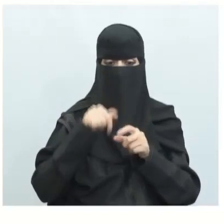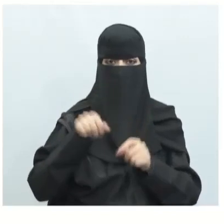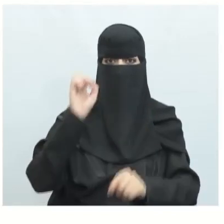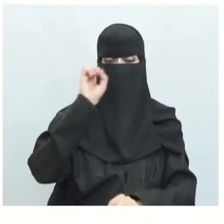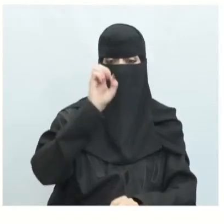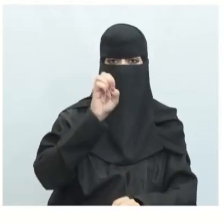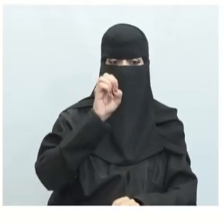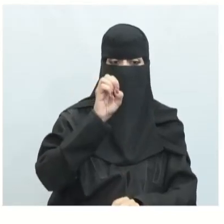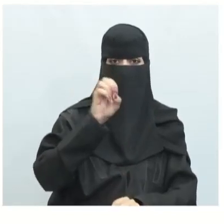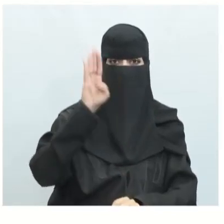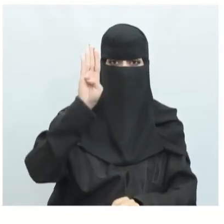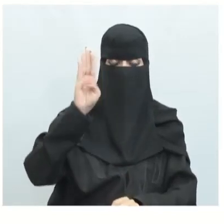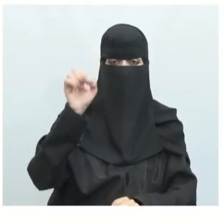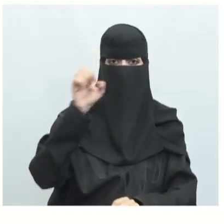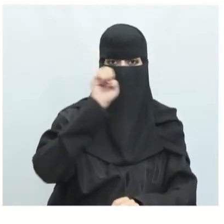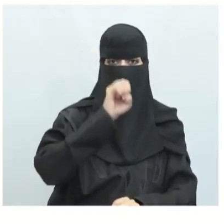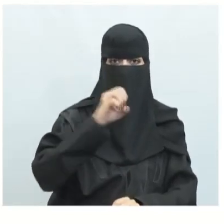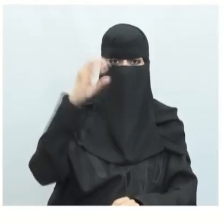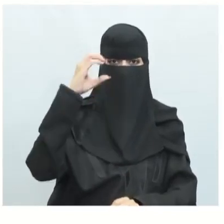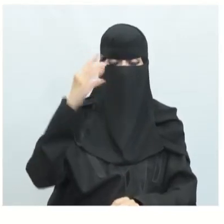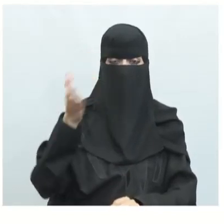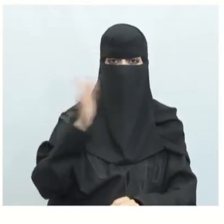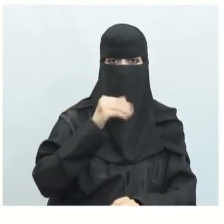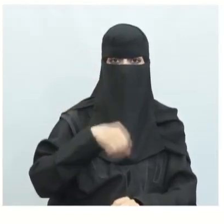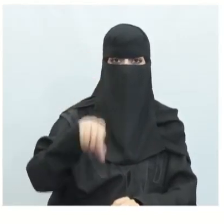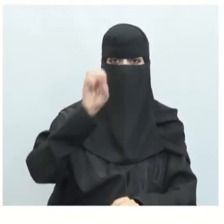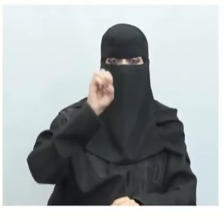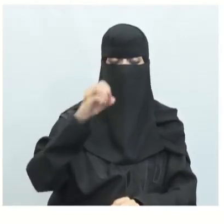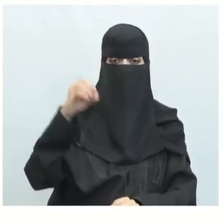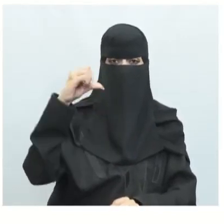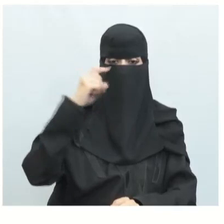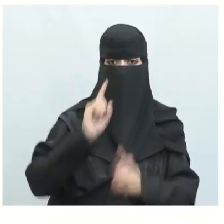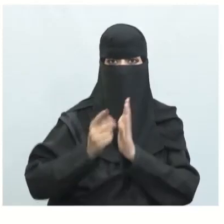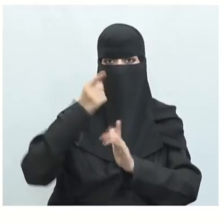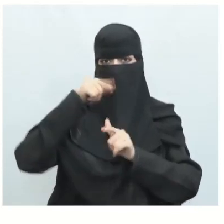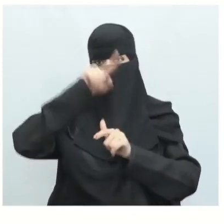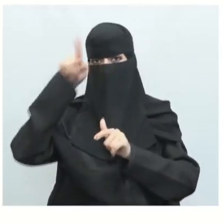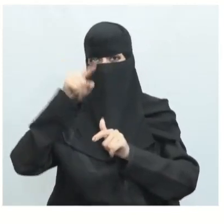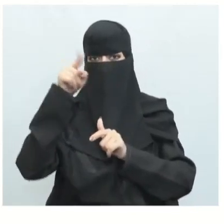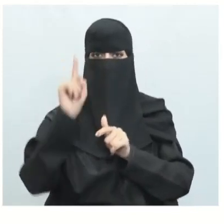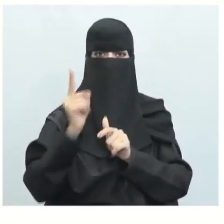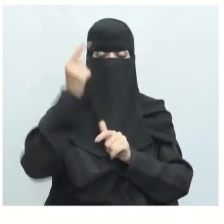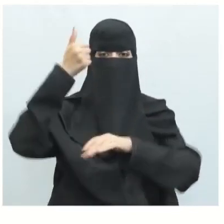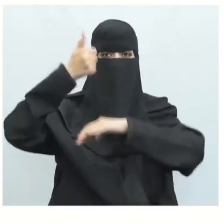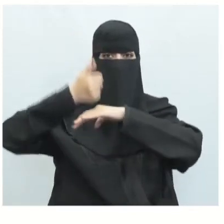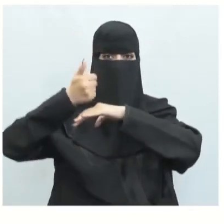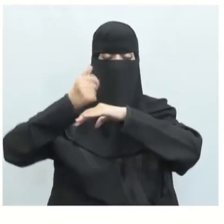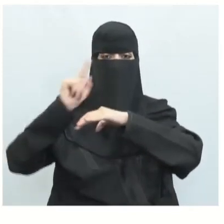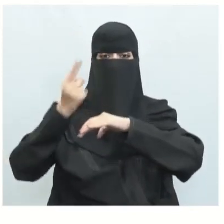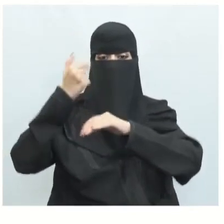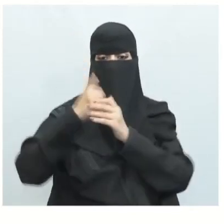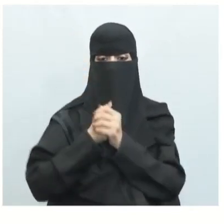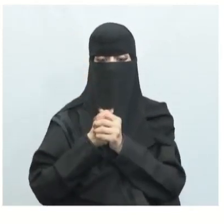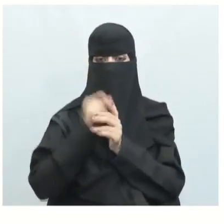بي وي سي اضاف لي اي اي لماذا لان الاولويه لاي الاولويه